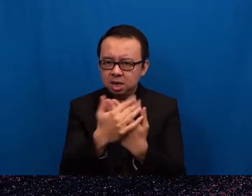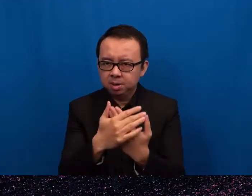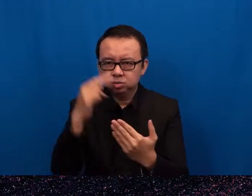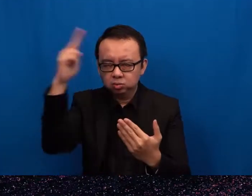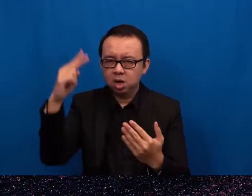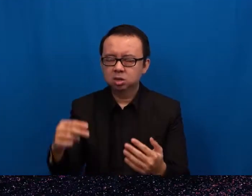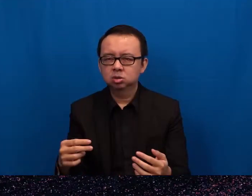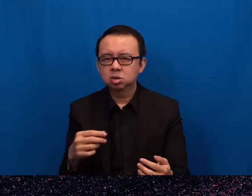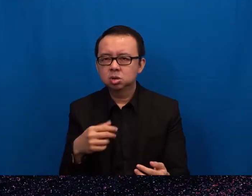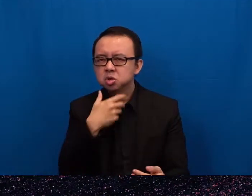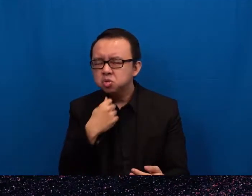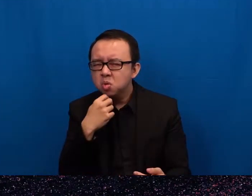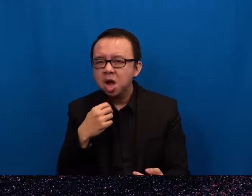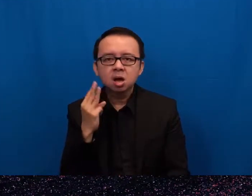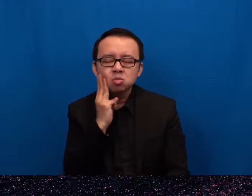kecil.